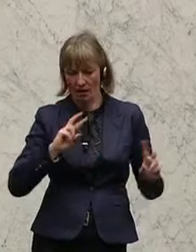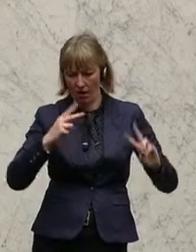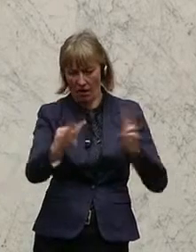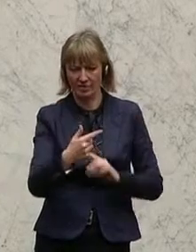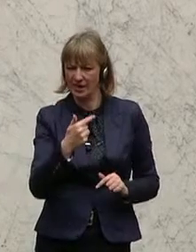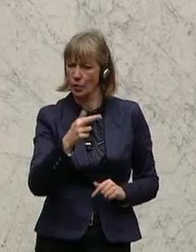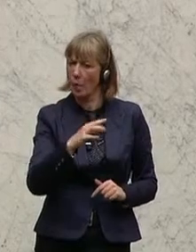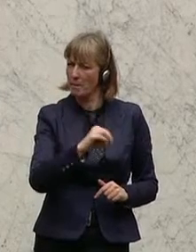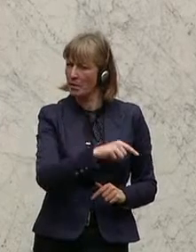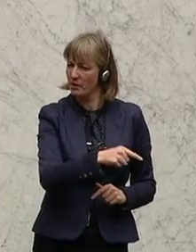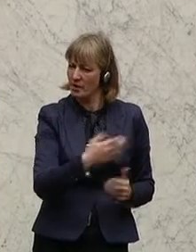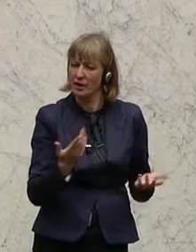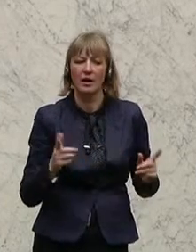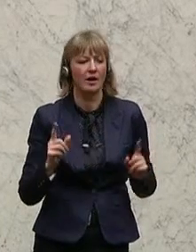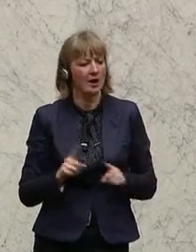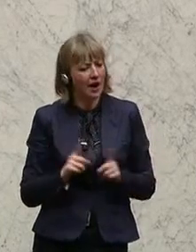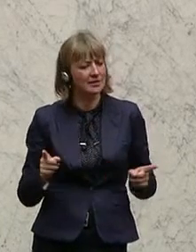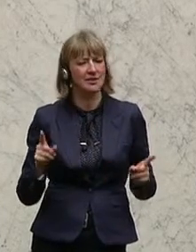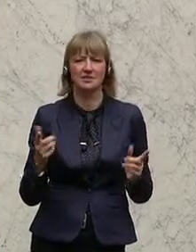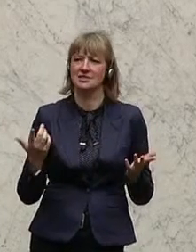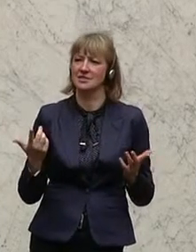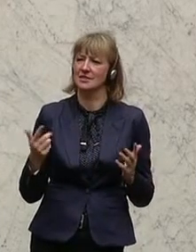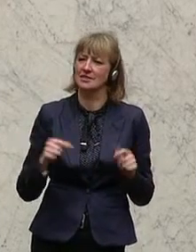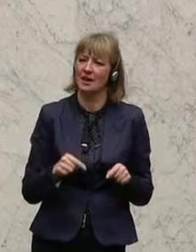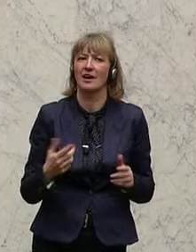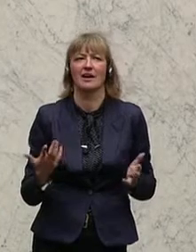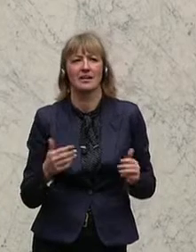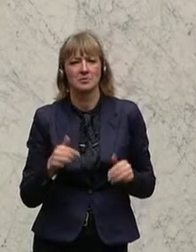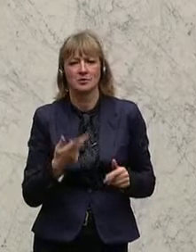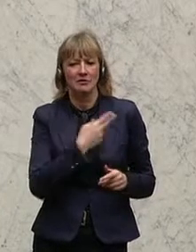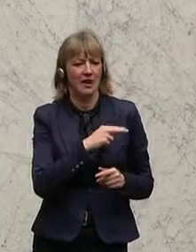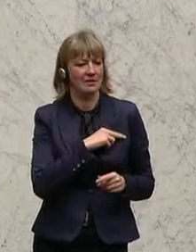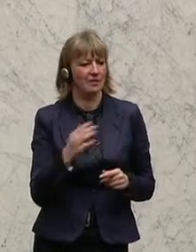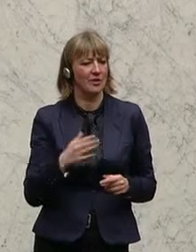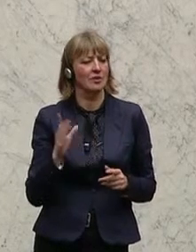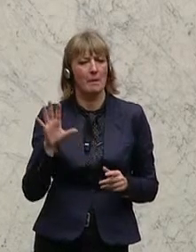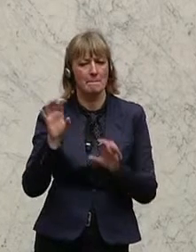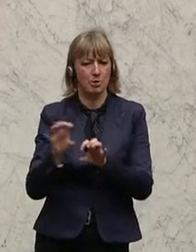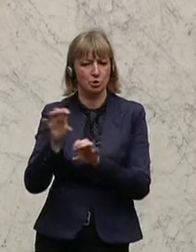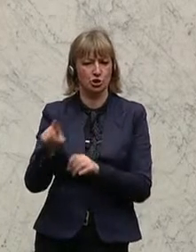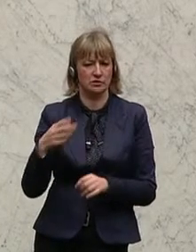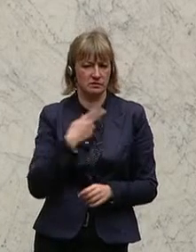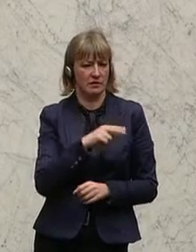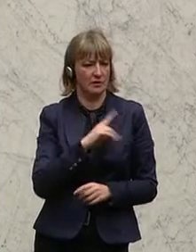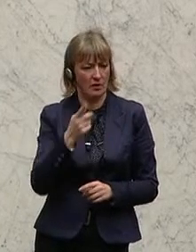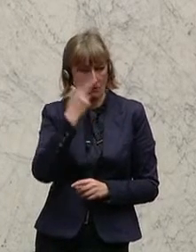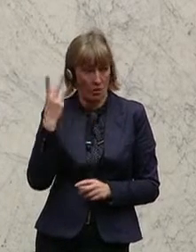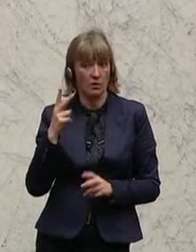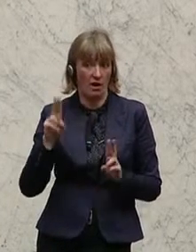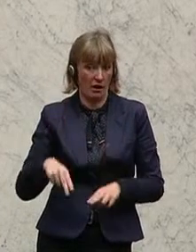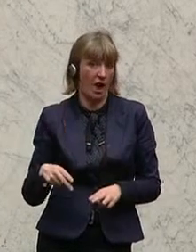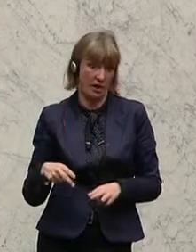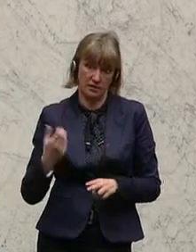anderes. Aber nicht nur das, sondern wo auch hier zu verantworten hatte George W. Bush hier diese